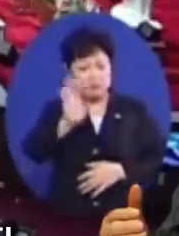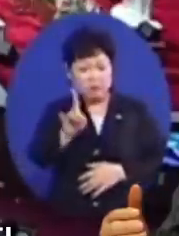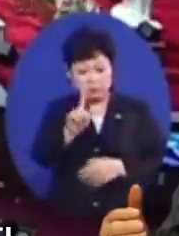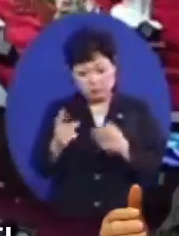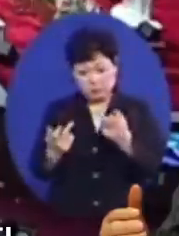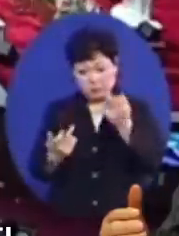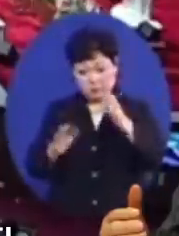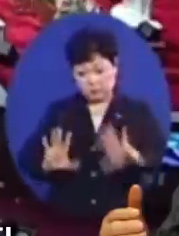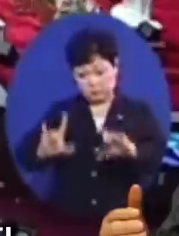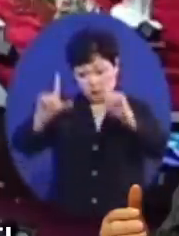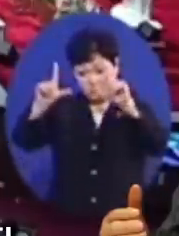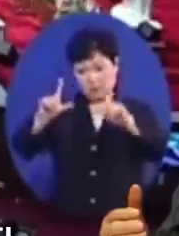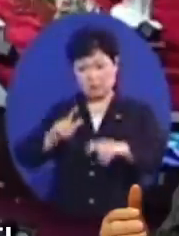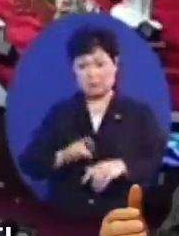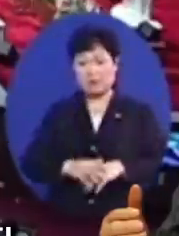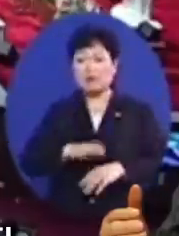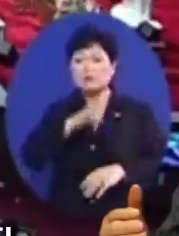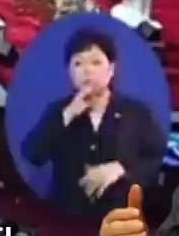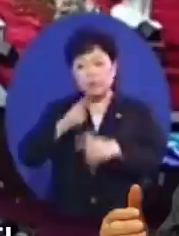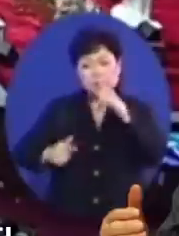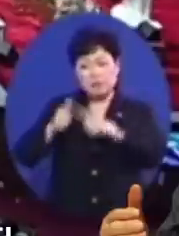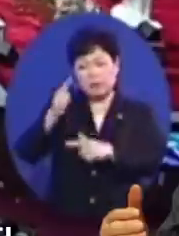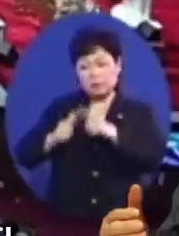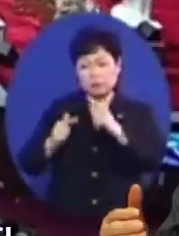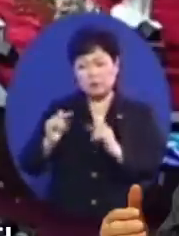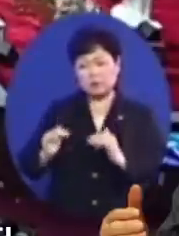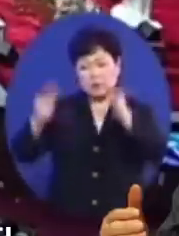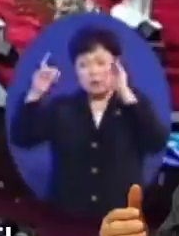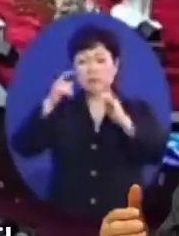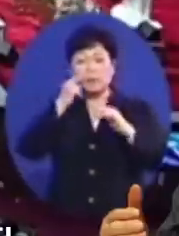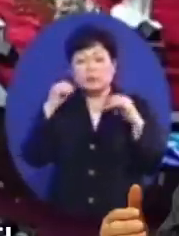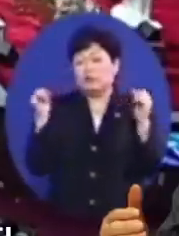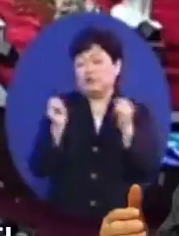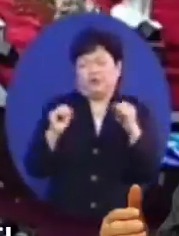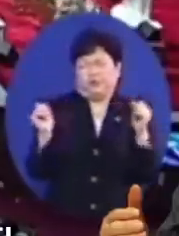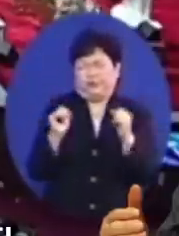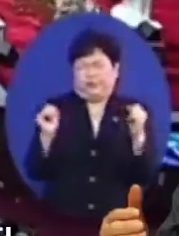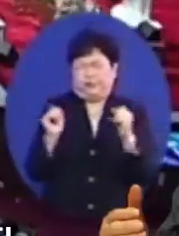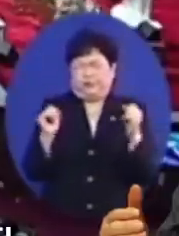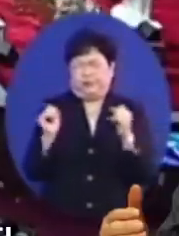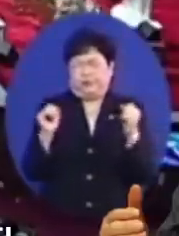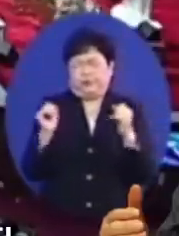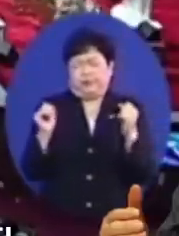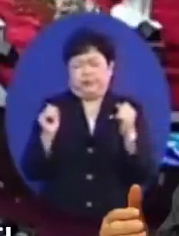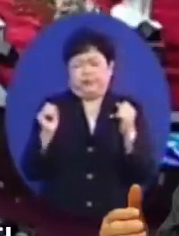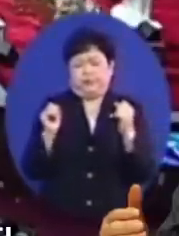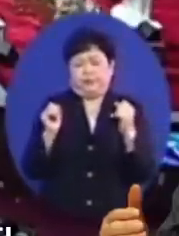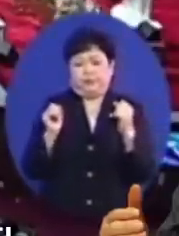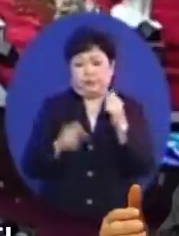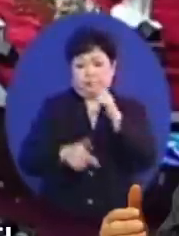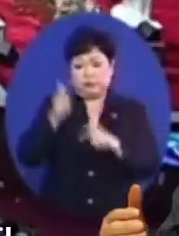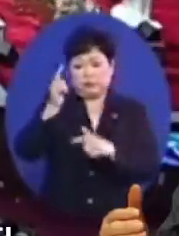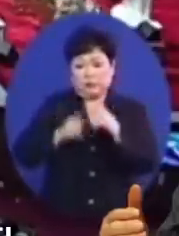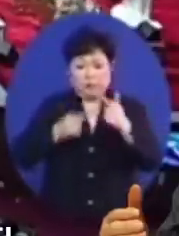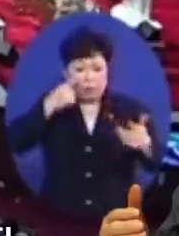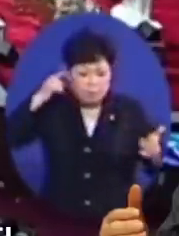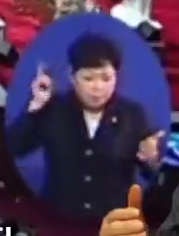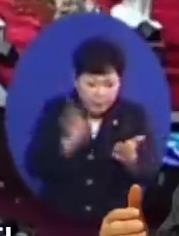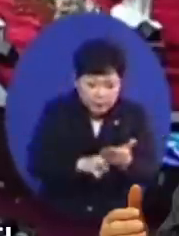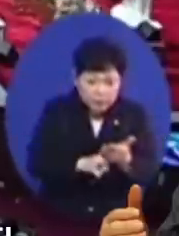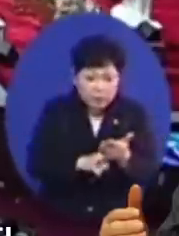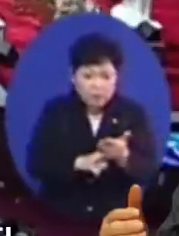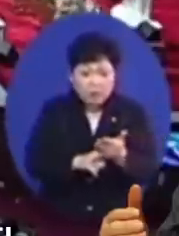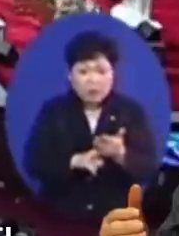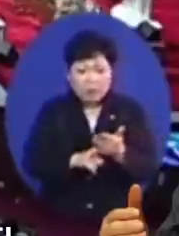그는 수목이 그 이상 자라지 못하는 추운 지역 한계선에 나무 한 토막을 발견했는데 그 나무는 옹이가